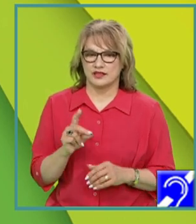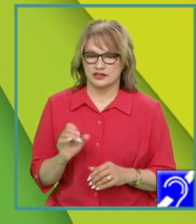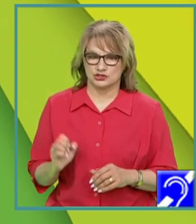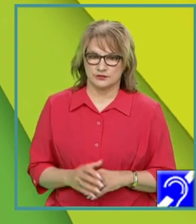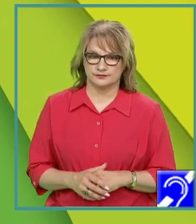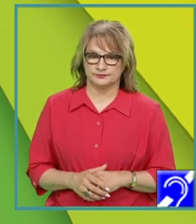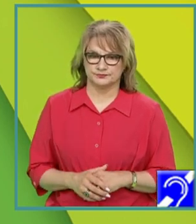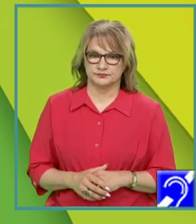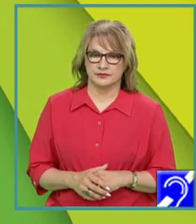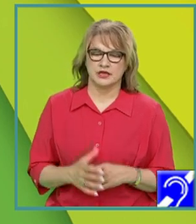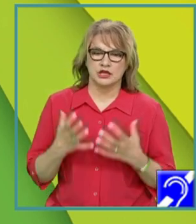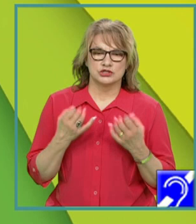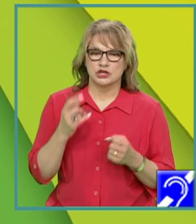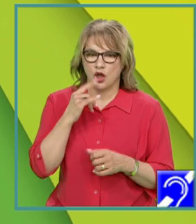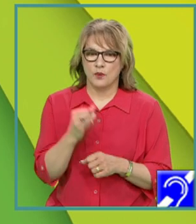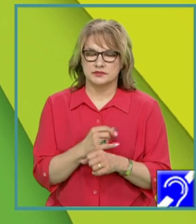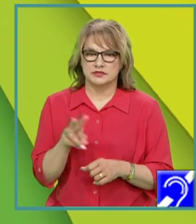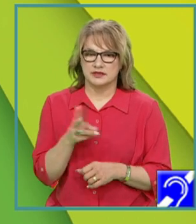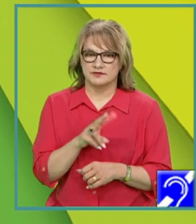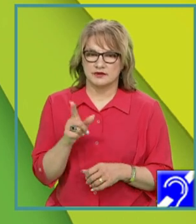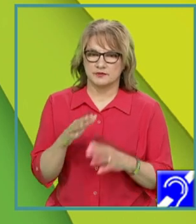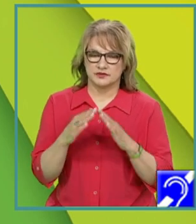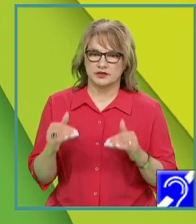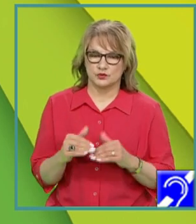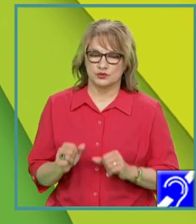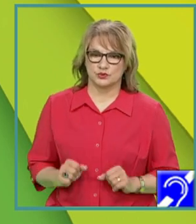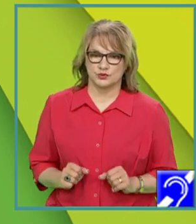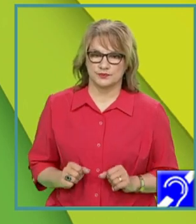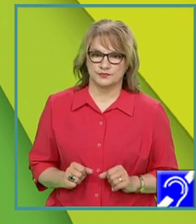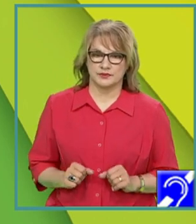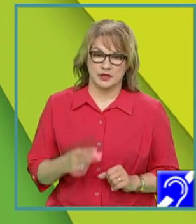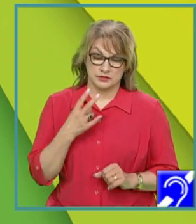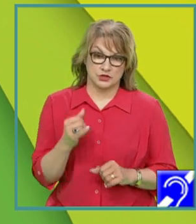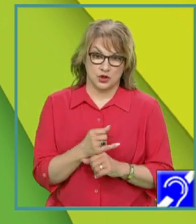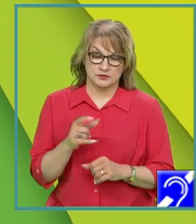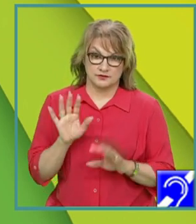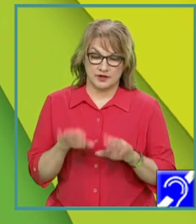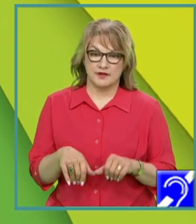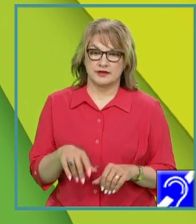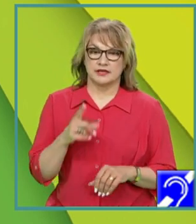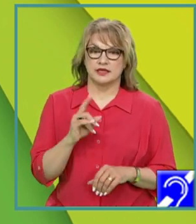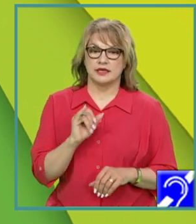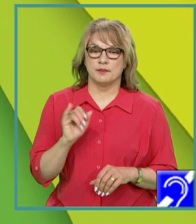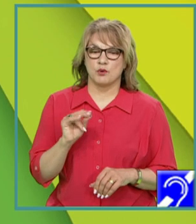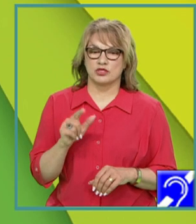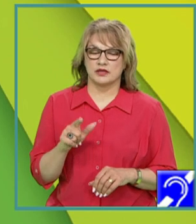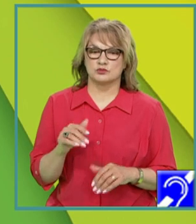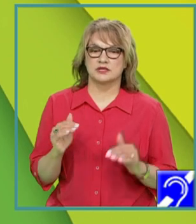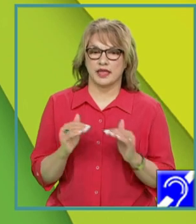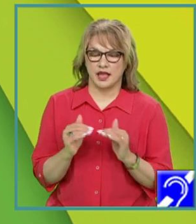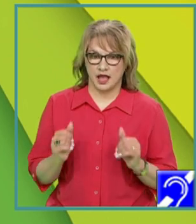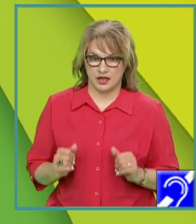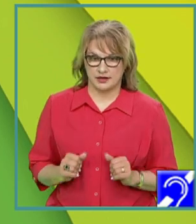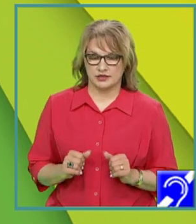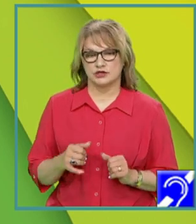ce Da Ce observăm noi pe cele două triunghiuri dreptunghice observăm că au ipotenuzele egal